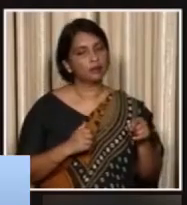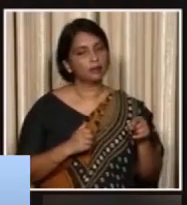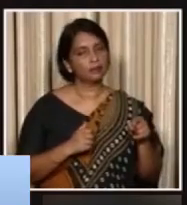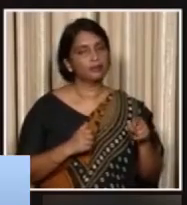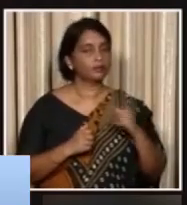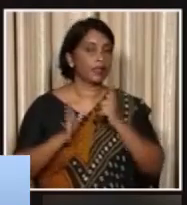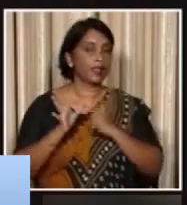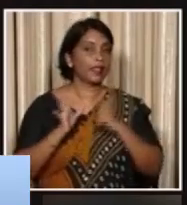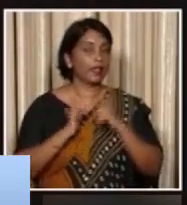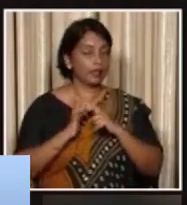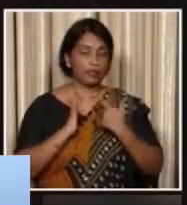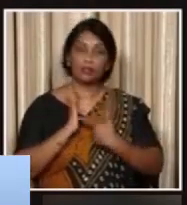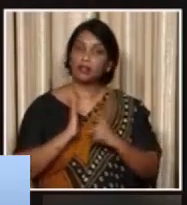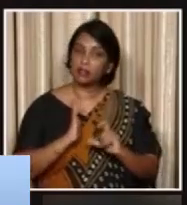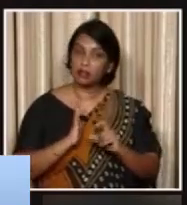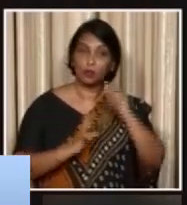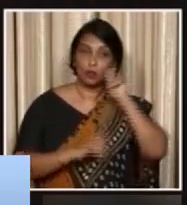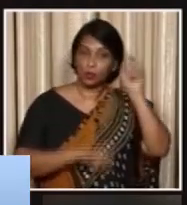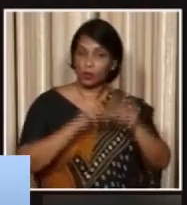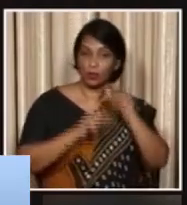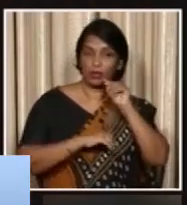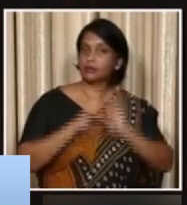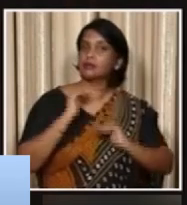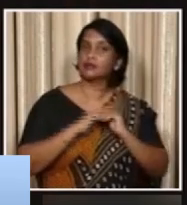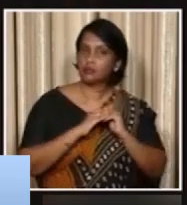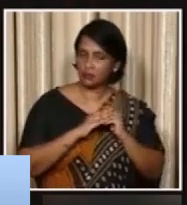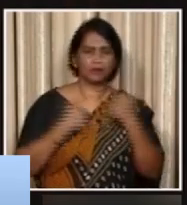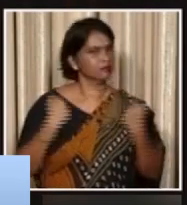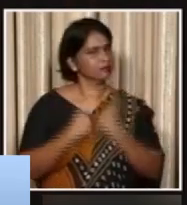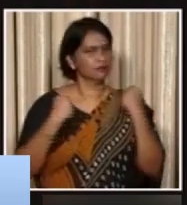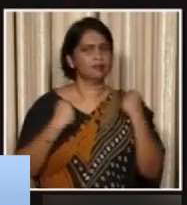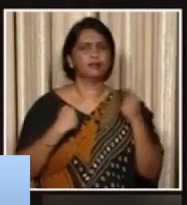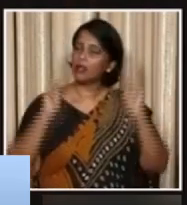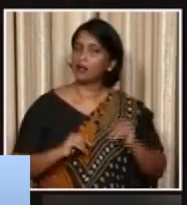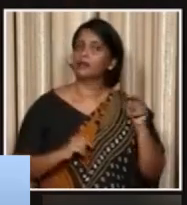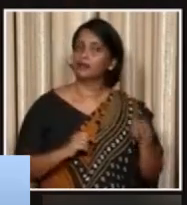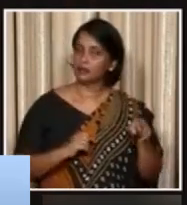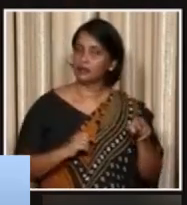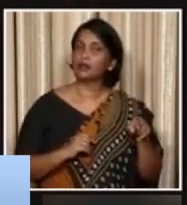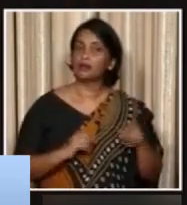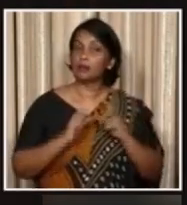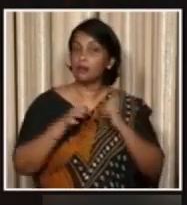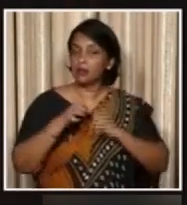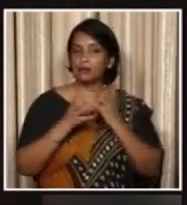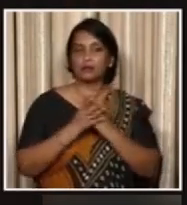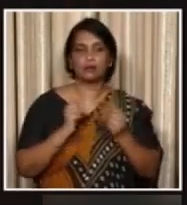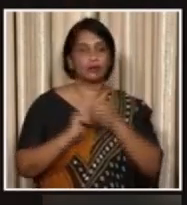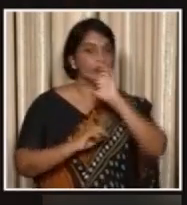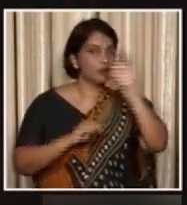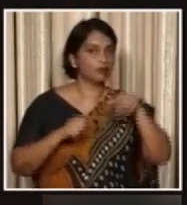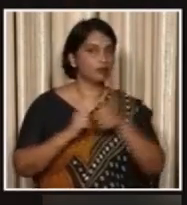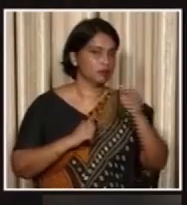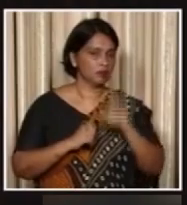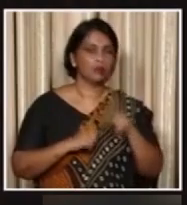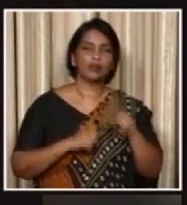කෘතිම බුද්ධිය සහ සැබෑ මිනිසුන්ගේ ක්‍රියාකාරම් අතර තියෙන මේ ගැටුම අවම කරලා ප්‍රශ්න විසඳුම හොයන්න රටවල් දැන් මේ වෙනකොට පෙළඹිලා